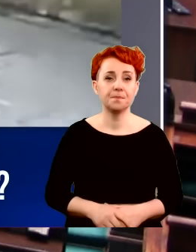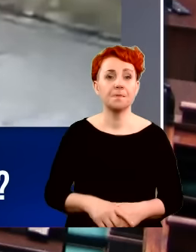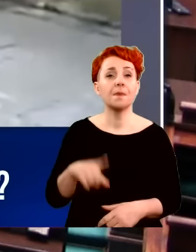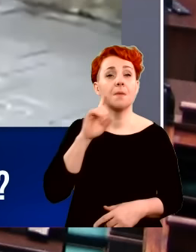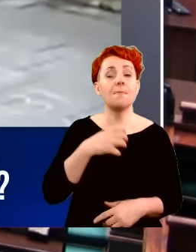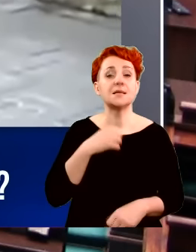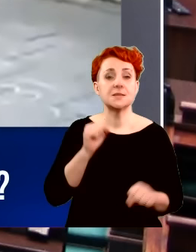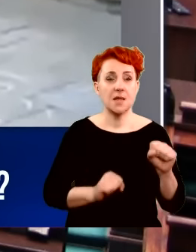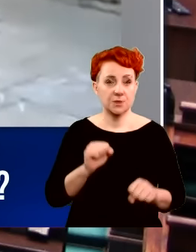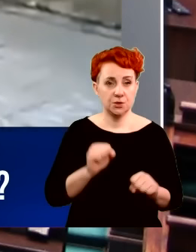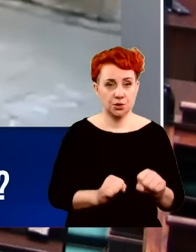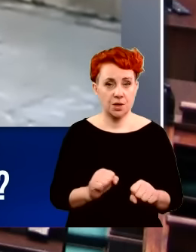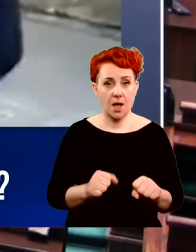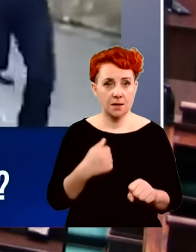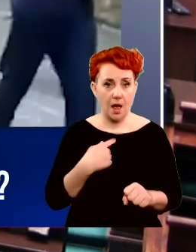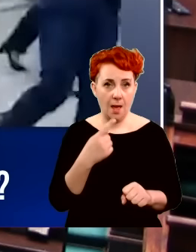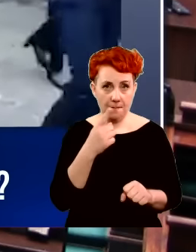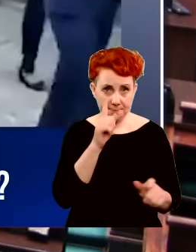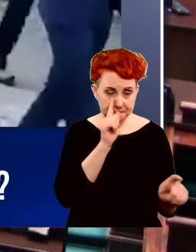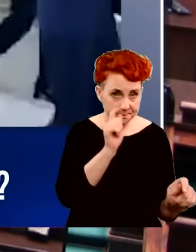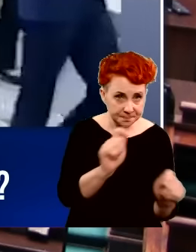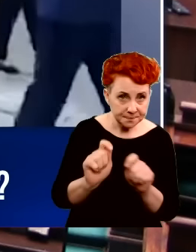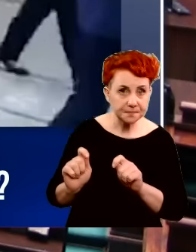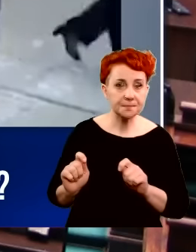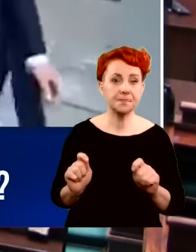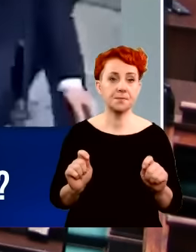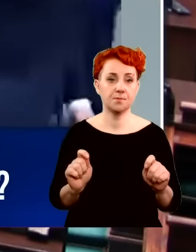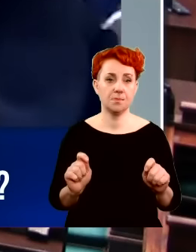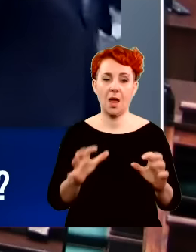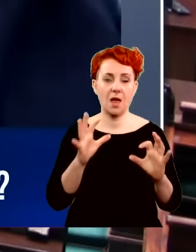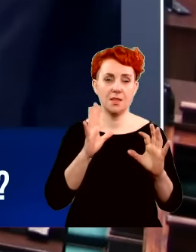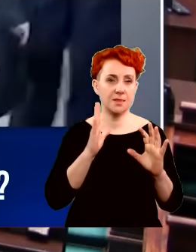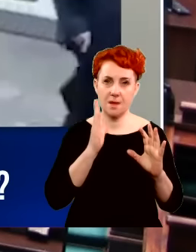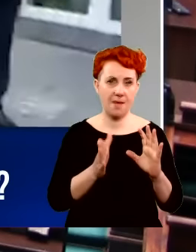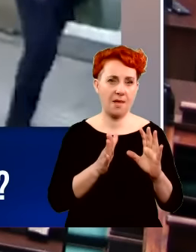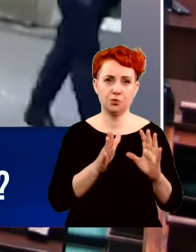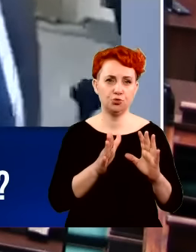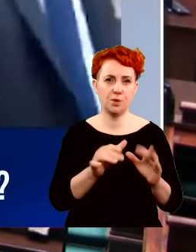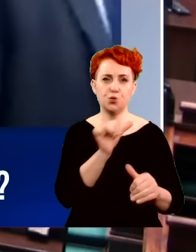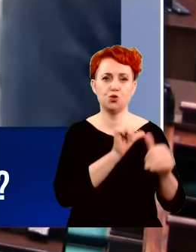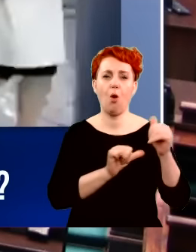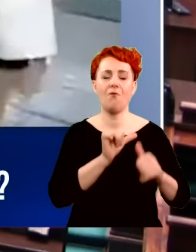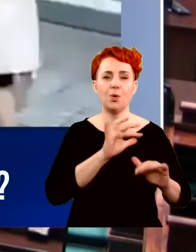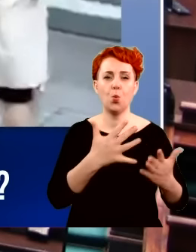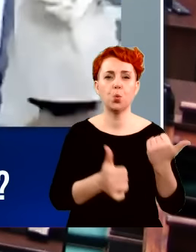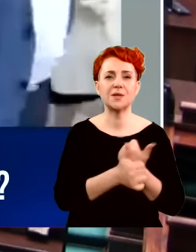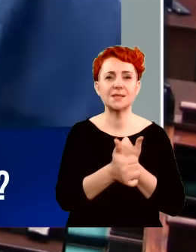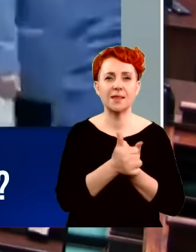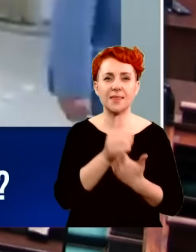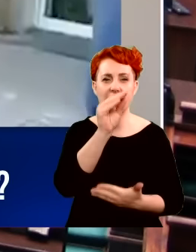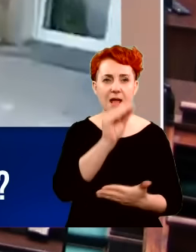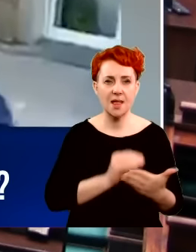ja zwracam uwagę i tutaj przywołuje teraz nie będziemy się cofać do uzasadnienia